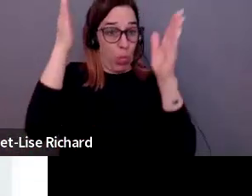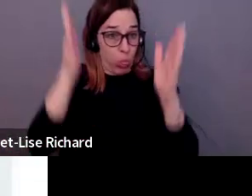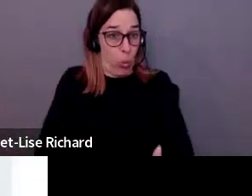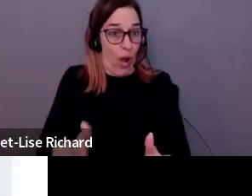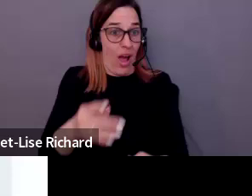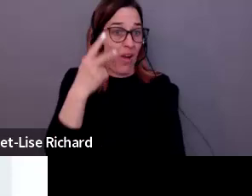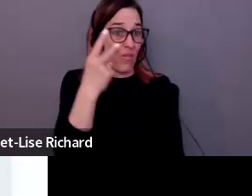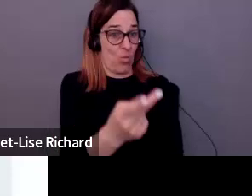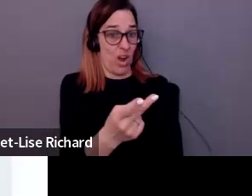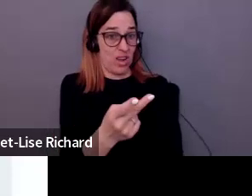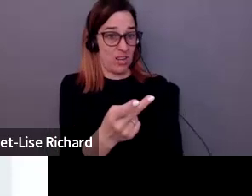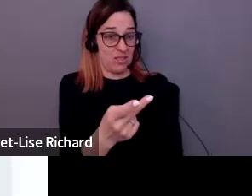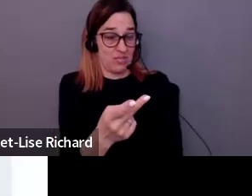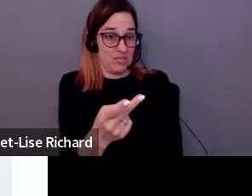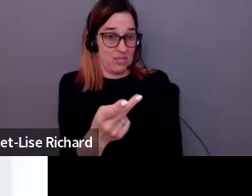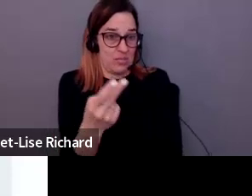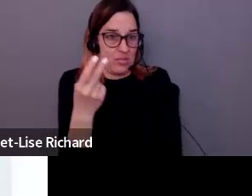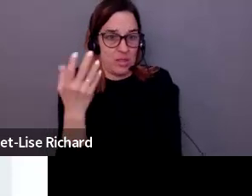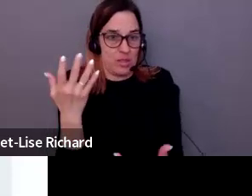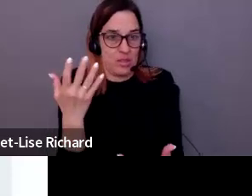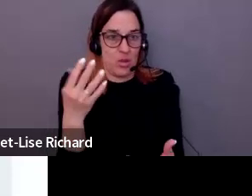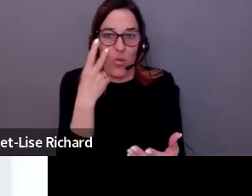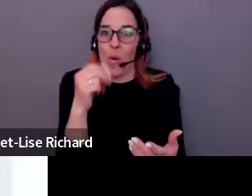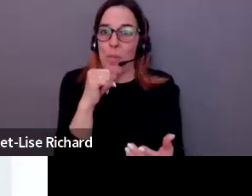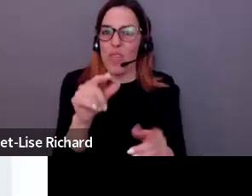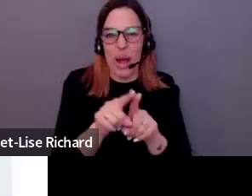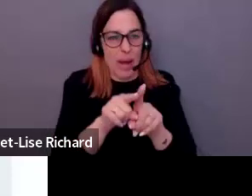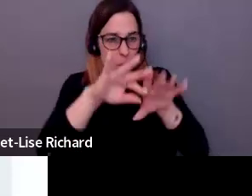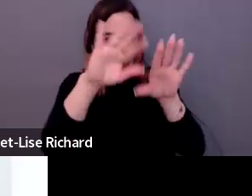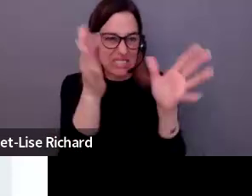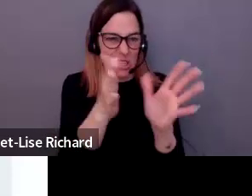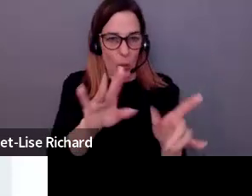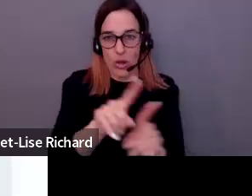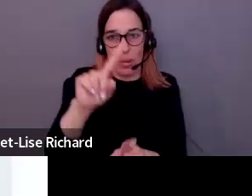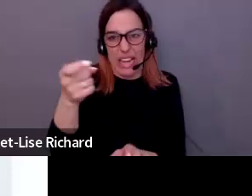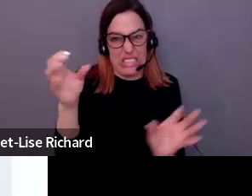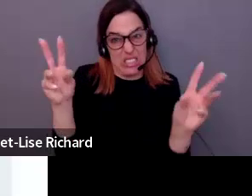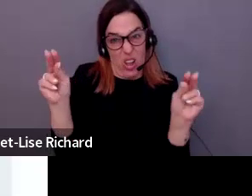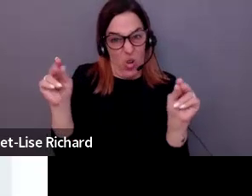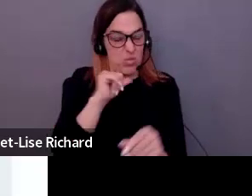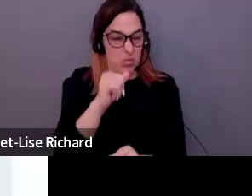Donc, on n'arrive pas à aller rechercher une silhouette en X. C'est pas ce qui avantage.